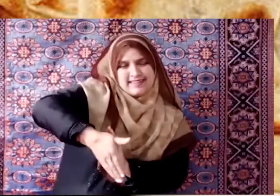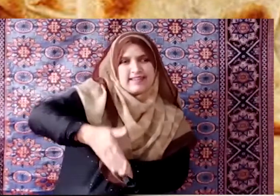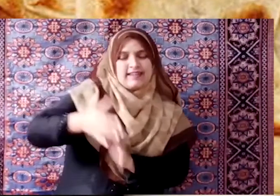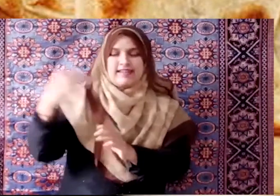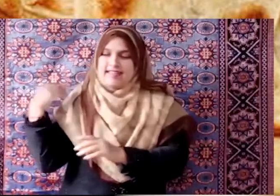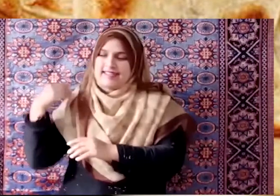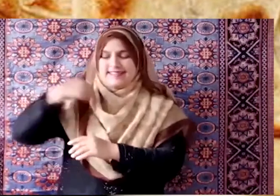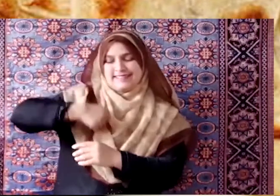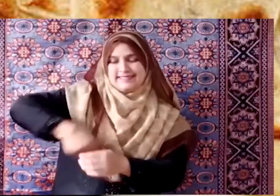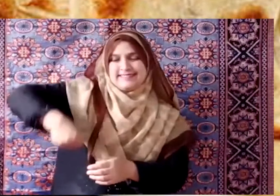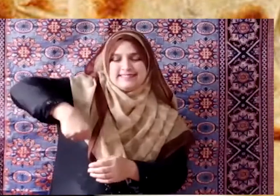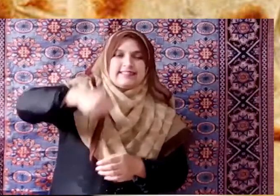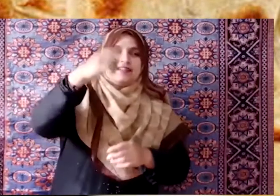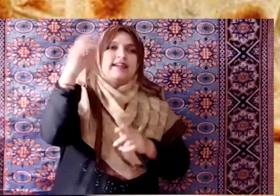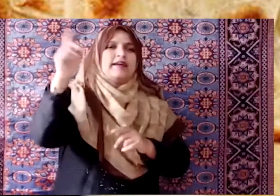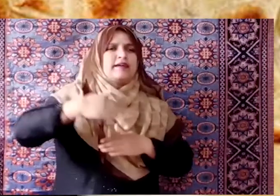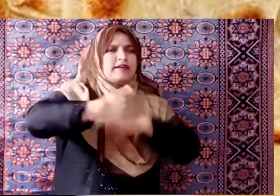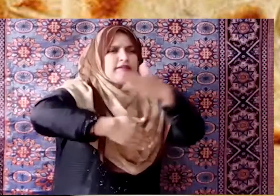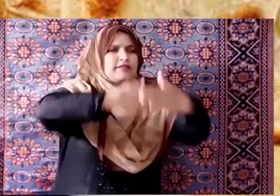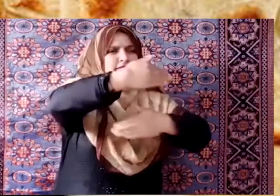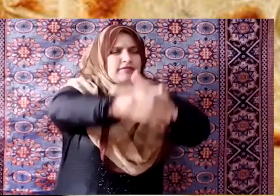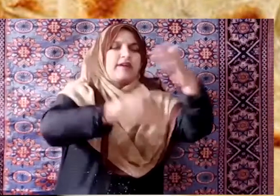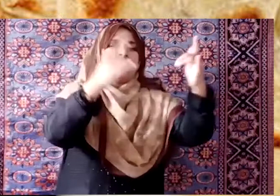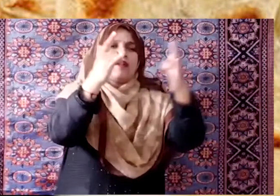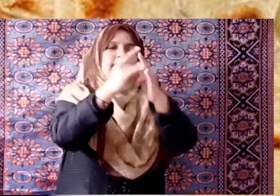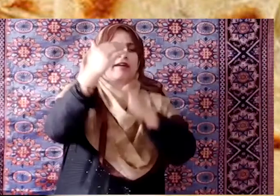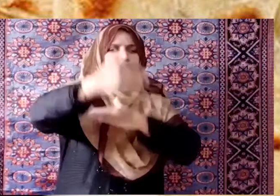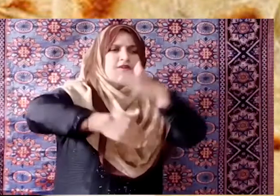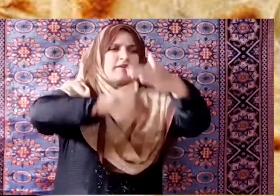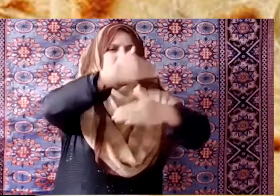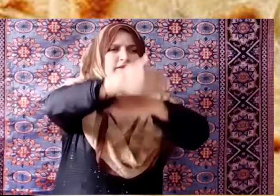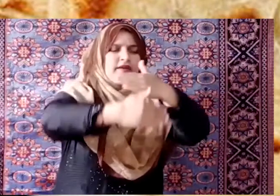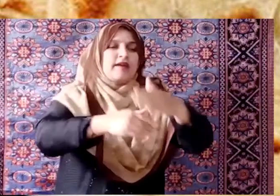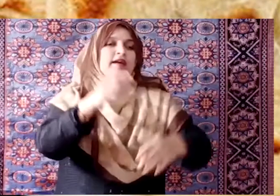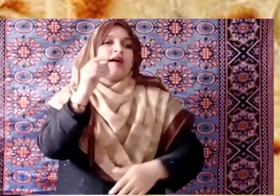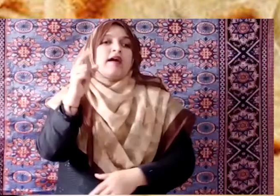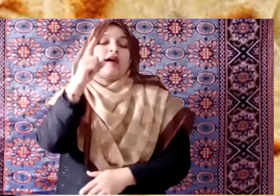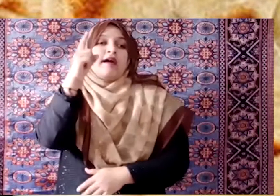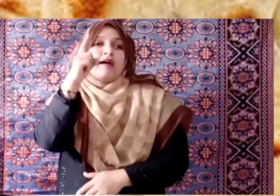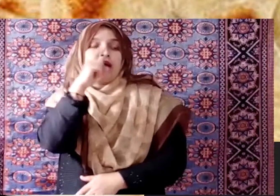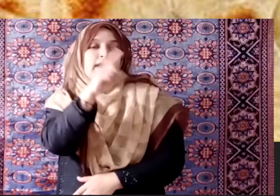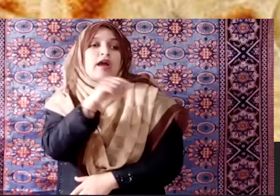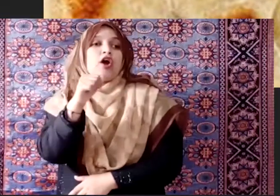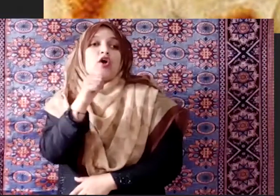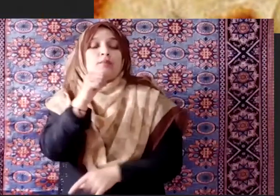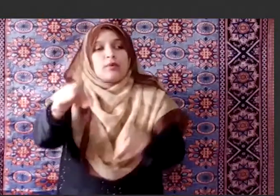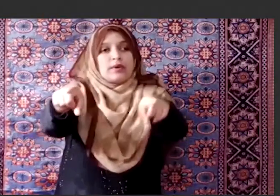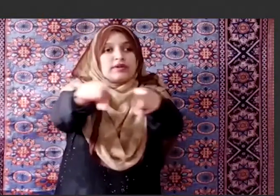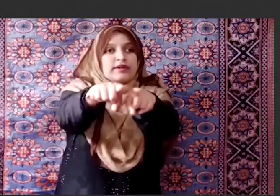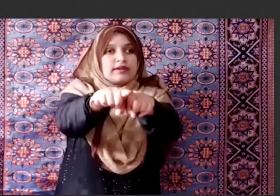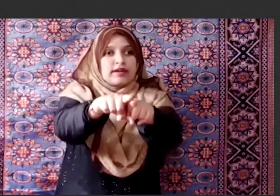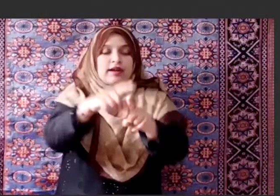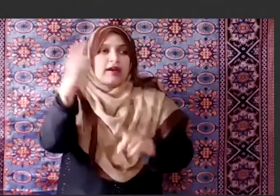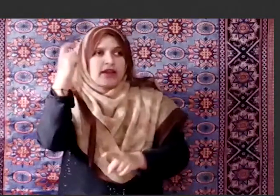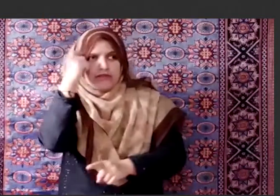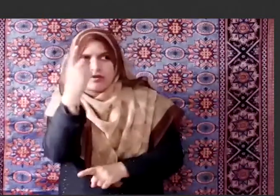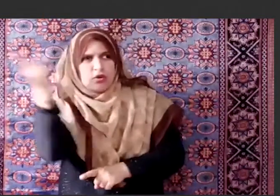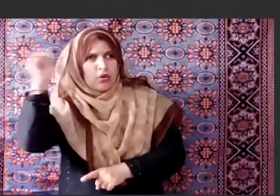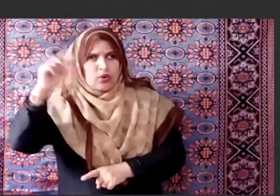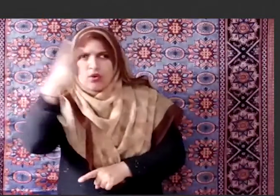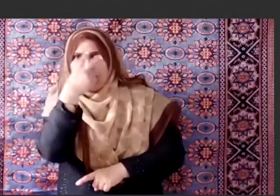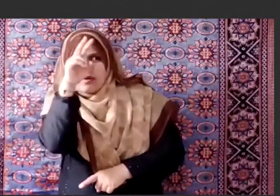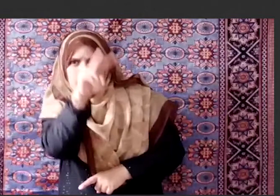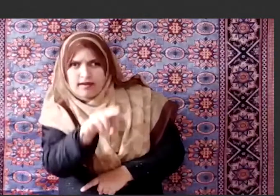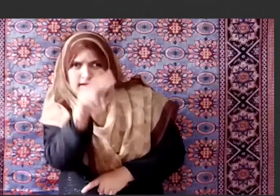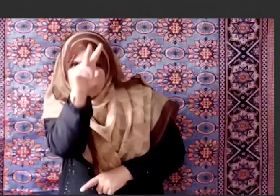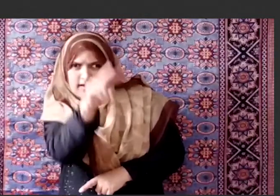ہوئی روٹیاں لے کر اسے پہنچاتی۔ دونوں میں محبت بڑھتی گئی۔ ہیر کا چچا دونوں کے پیار و محبت سے آگاہ